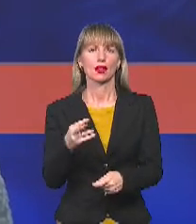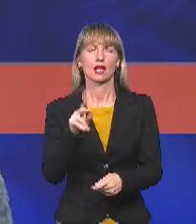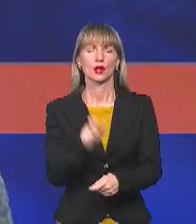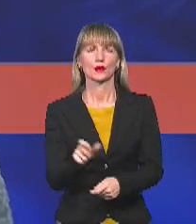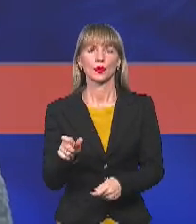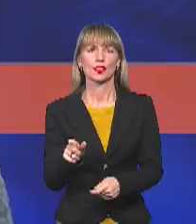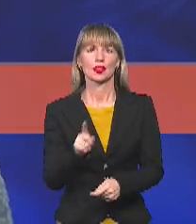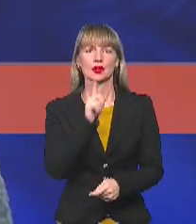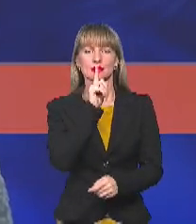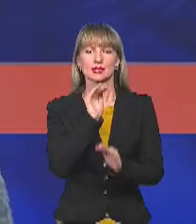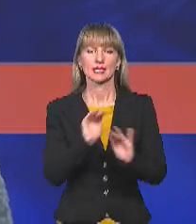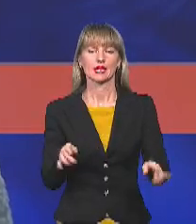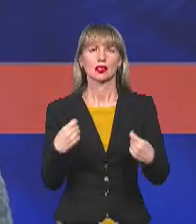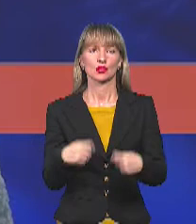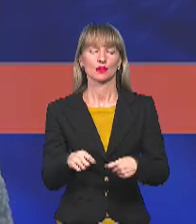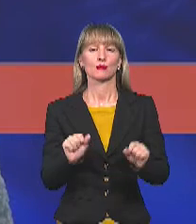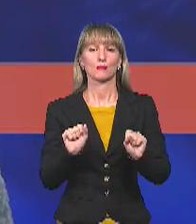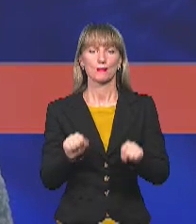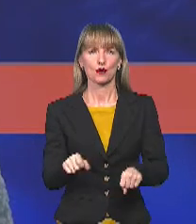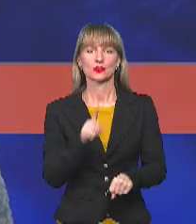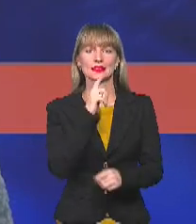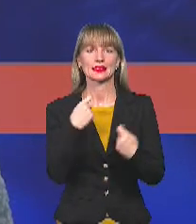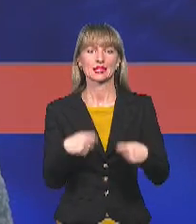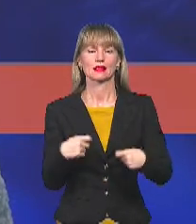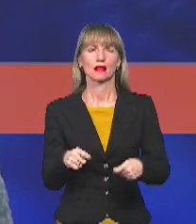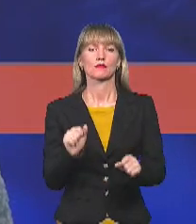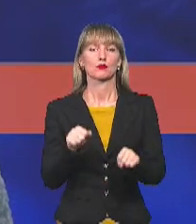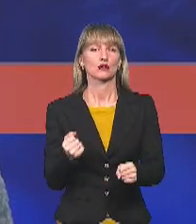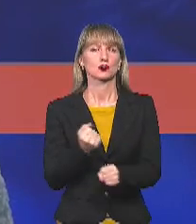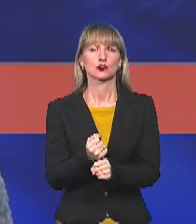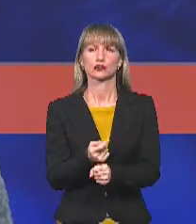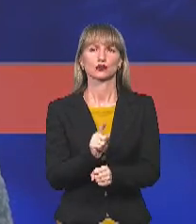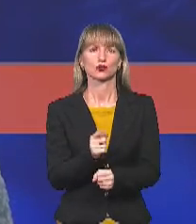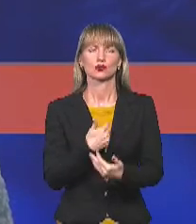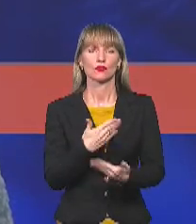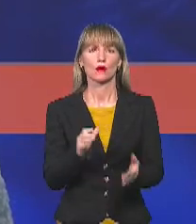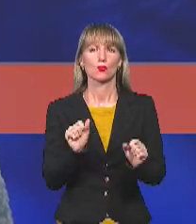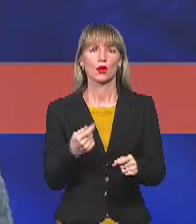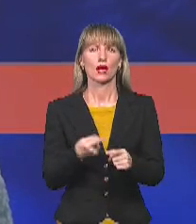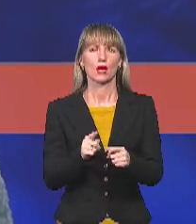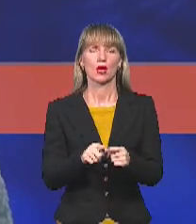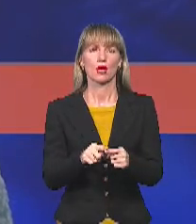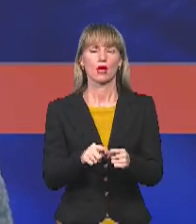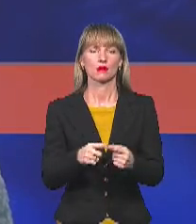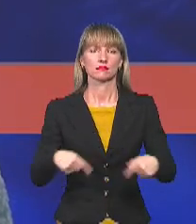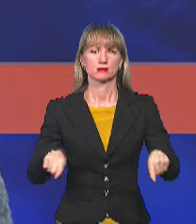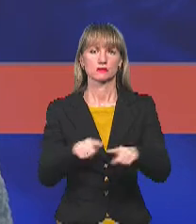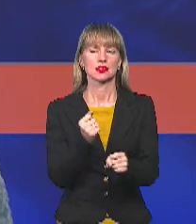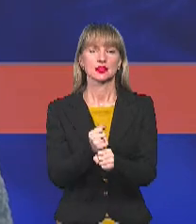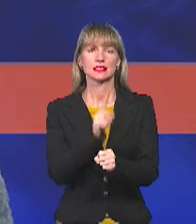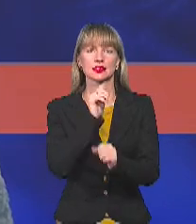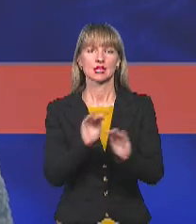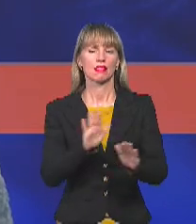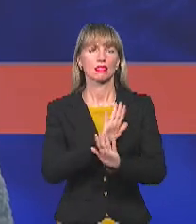Друге, стихійна торгівля. Ну, можна стихійною торгівлею зробити що завгодно. Можна навіть цю студію зробити стихійною,